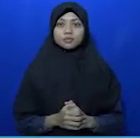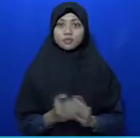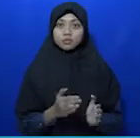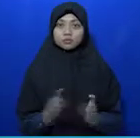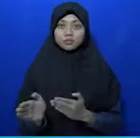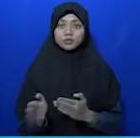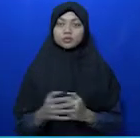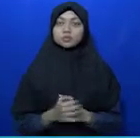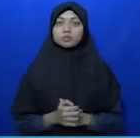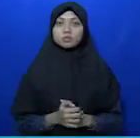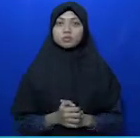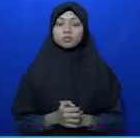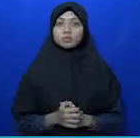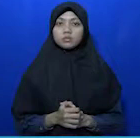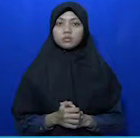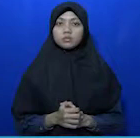Berikutnya.